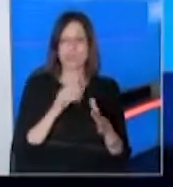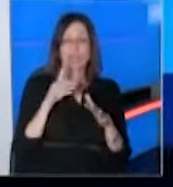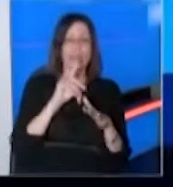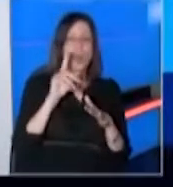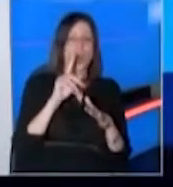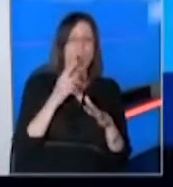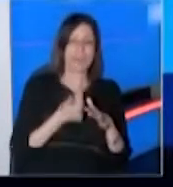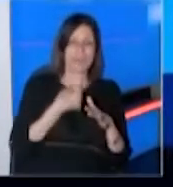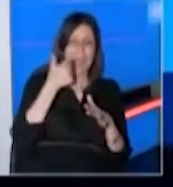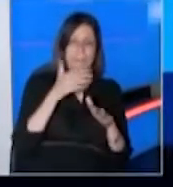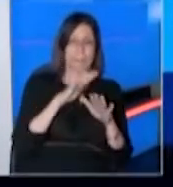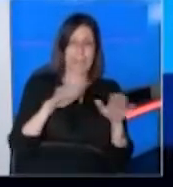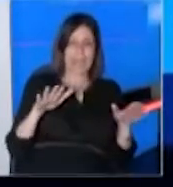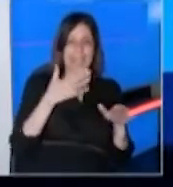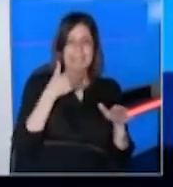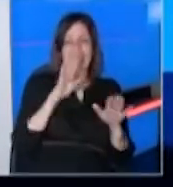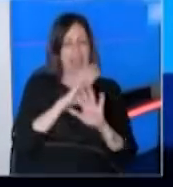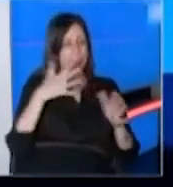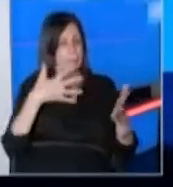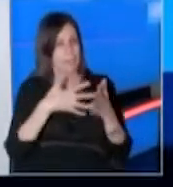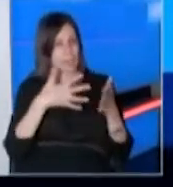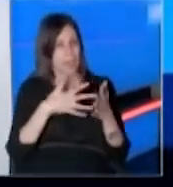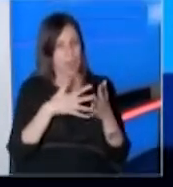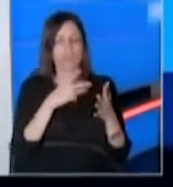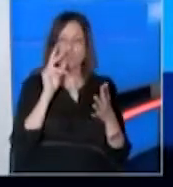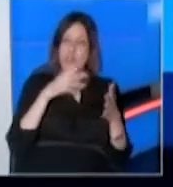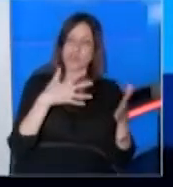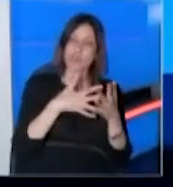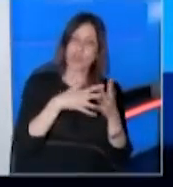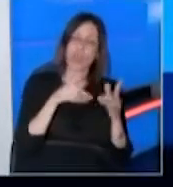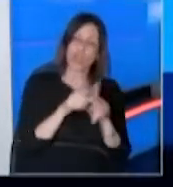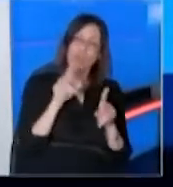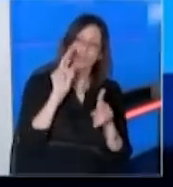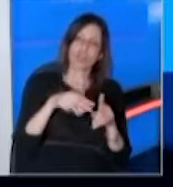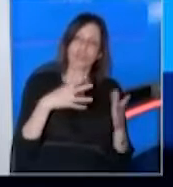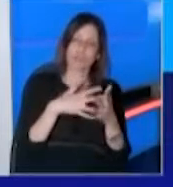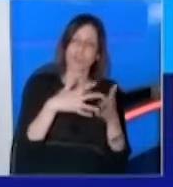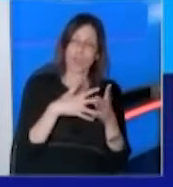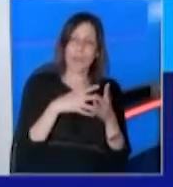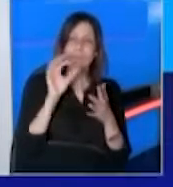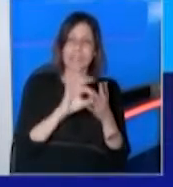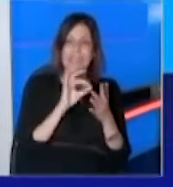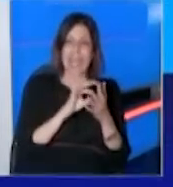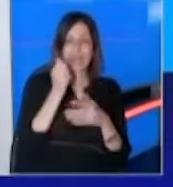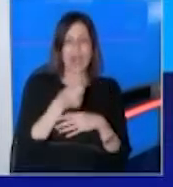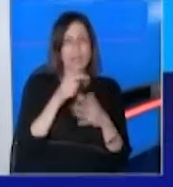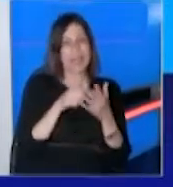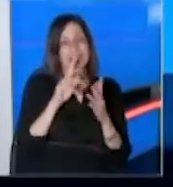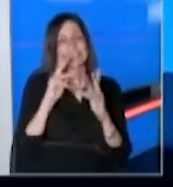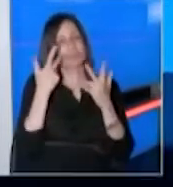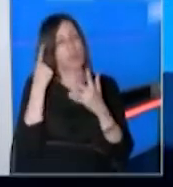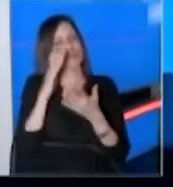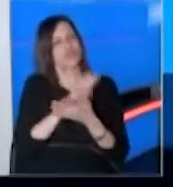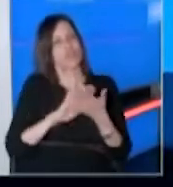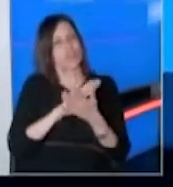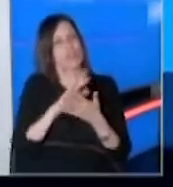מקרקעי ישראל, הם לא הרשות. אין עליהם פיקוח ובקרה. יש עליהם פיקוח, כמו שיש פיקוח על משרד החקלאות. יש, אבל מכיוון שהציבור לא יודע עליהם כלום, אז אף